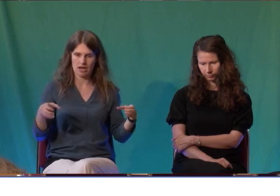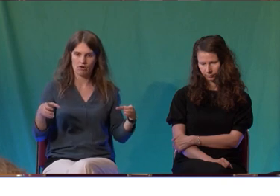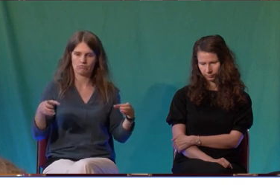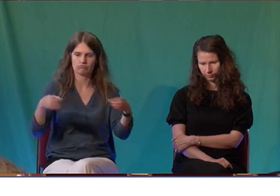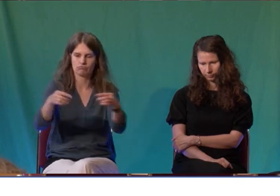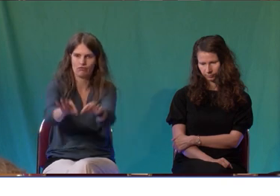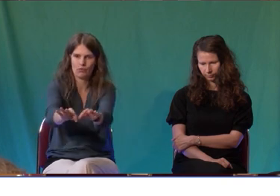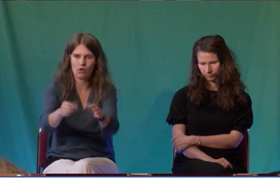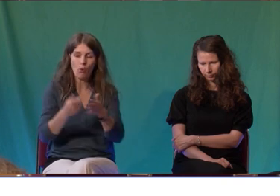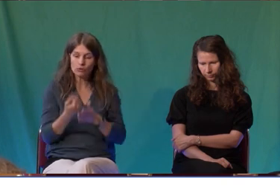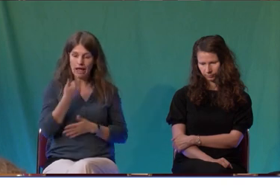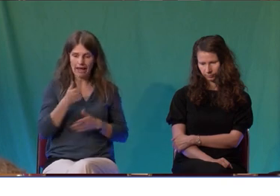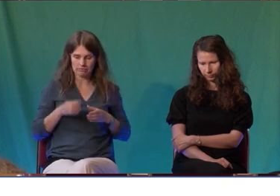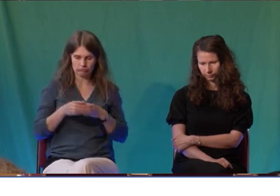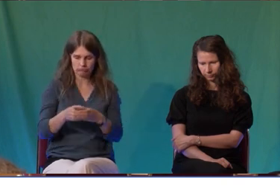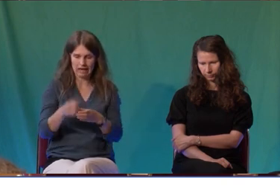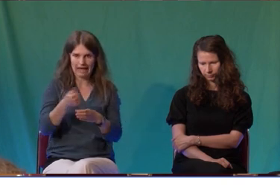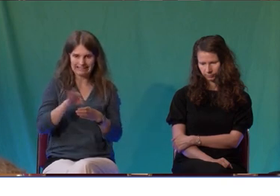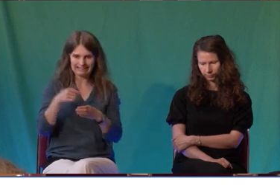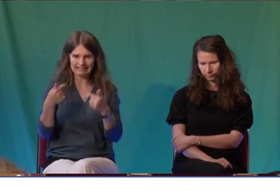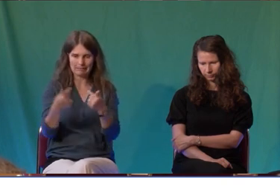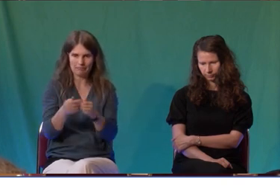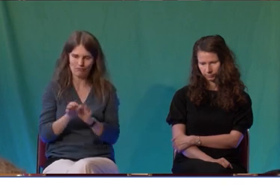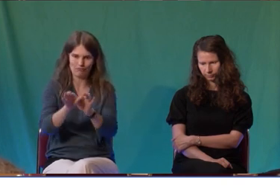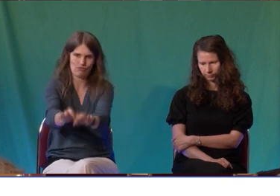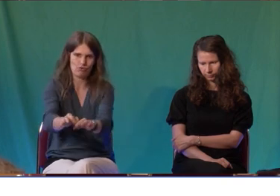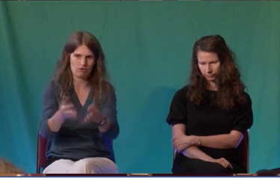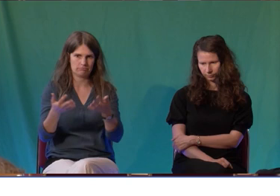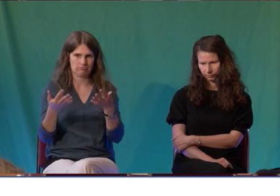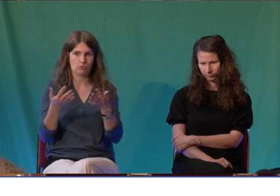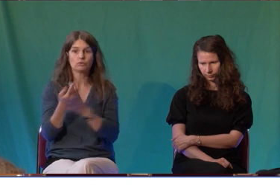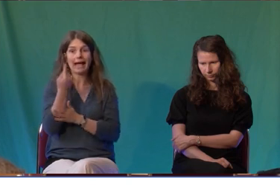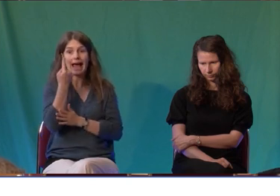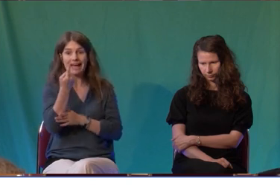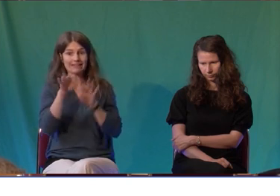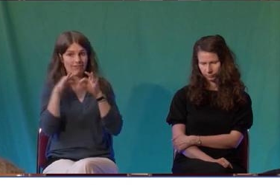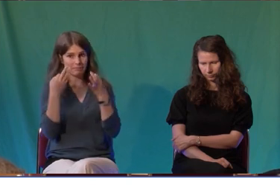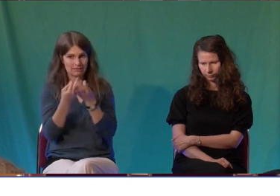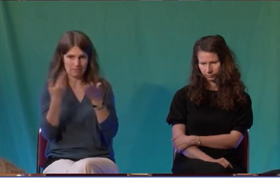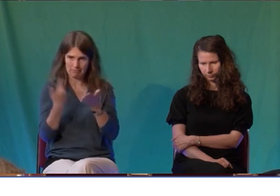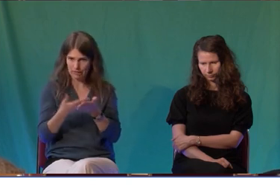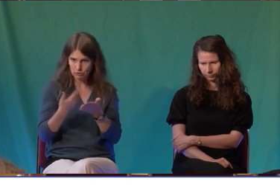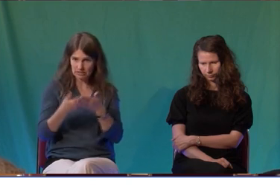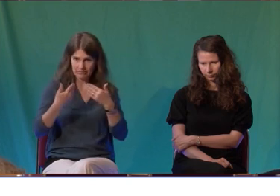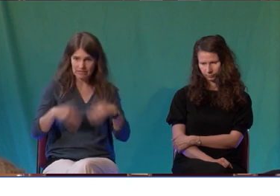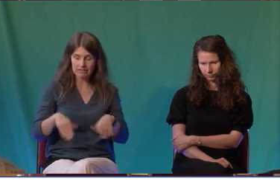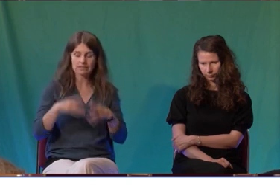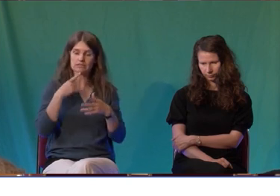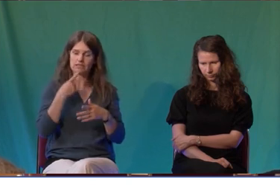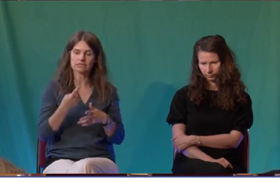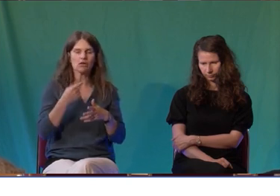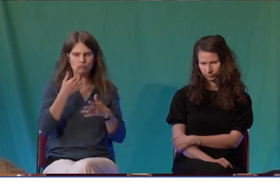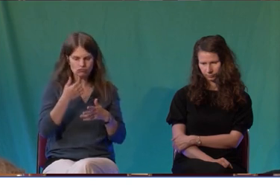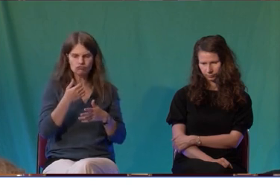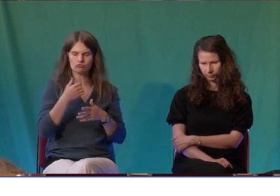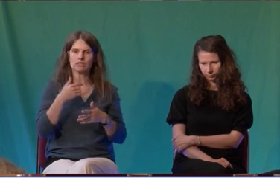die alles machen und wir haben von einer Familie gesprochen die hat eine feste Stundenanzahl und